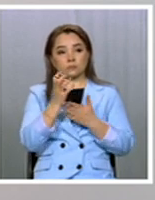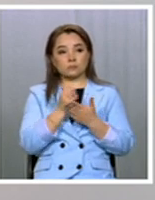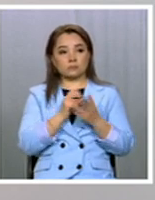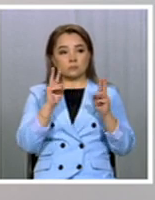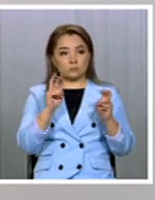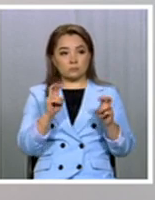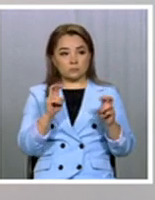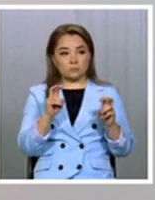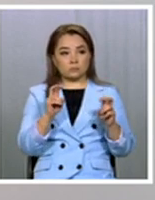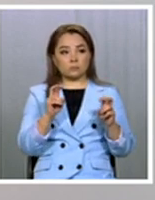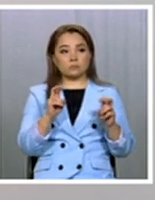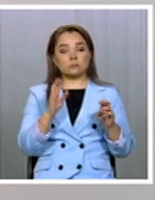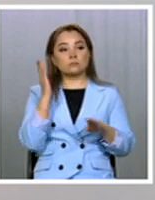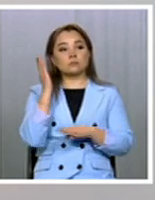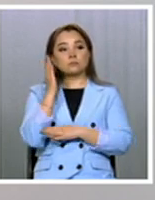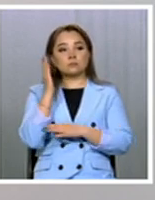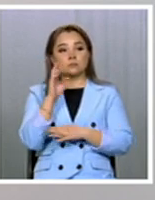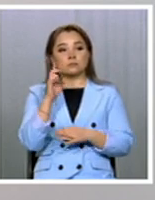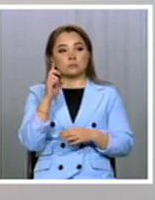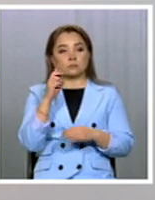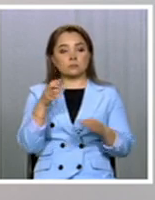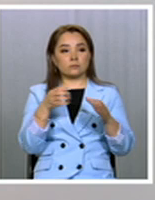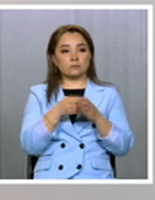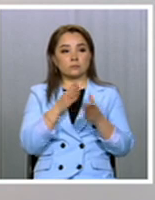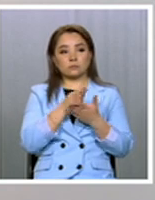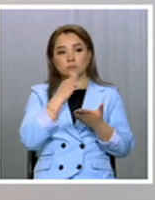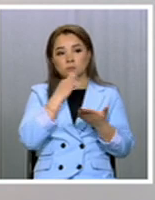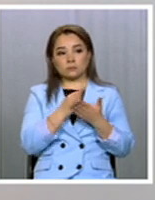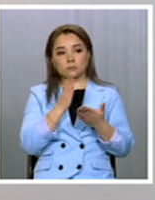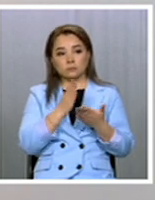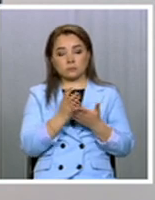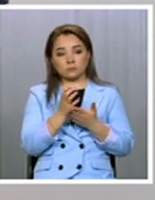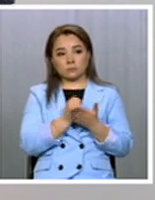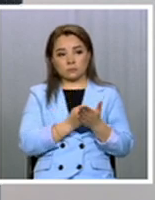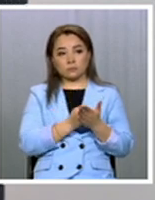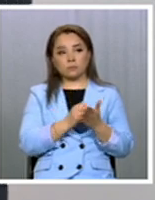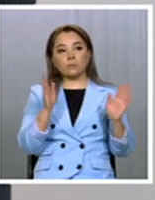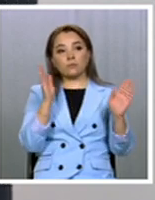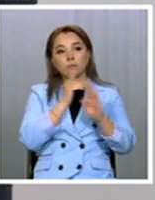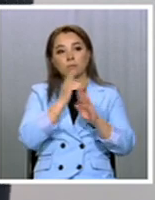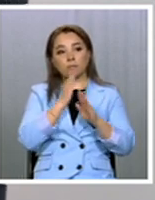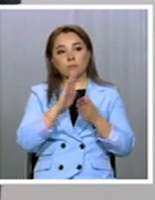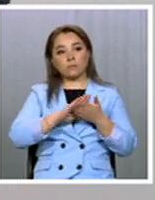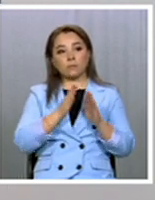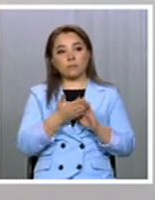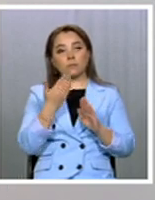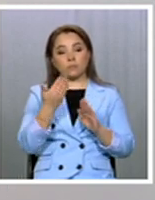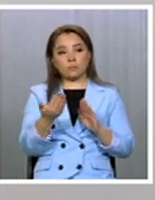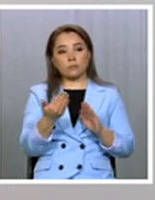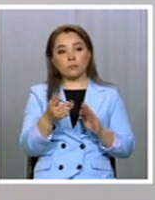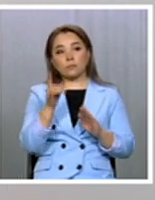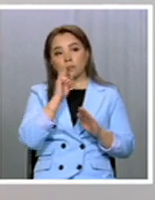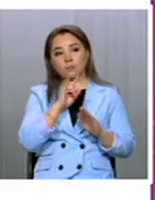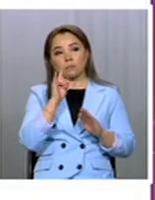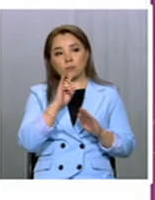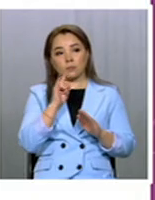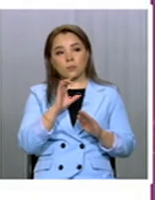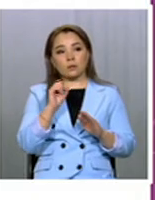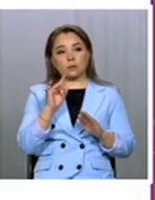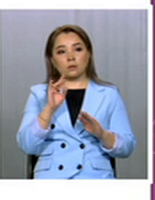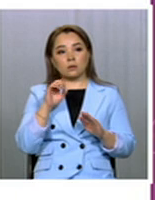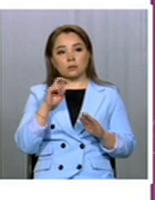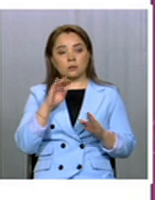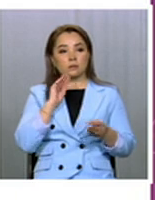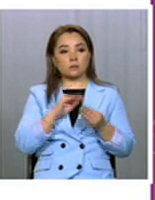жатса, ағаш биосфералық ресурстарға жатады. Экологиялық бойынша мұнай сарқылатын